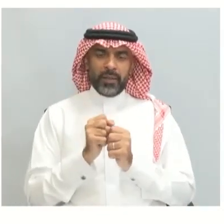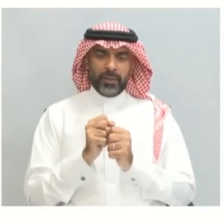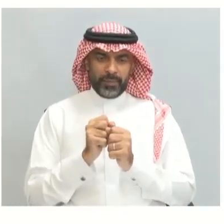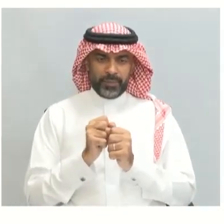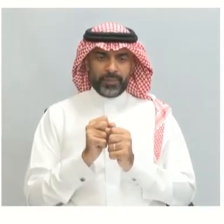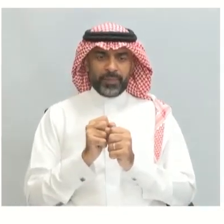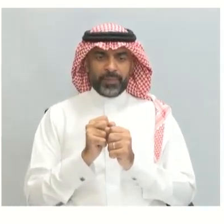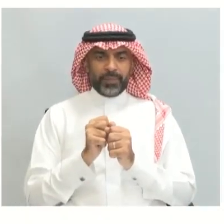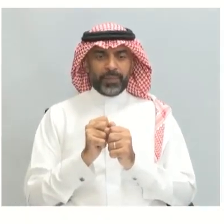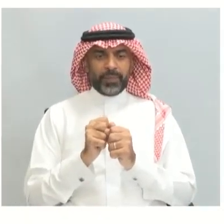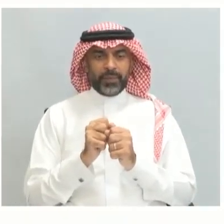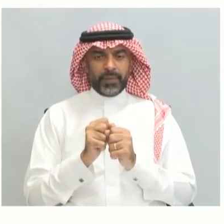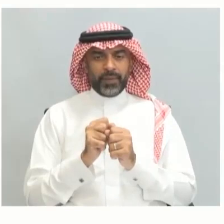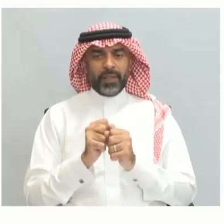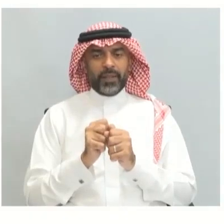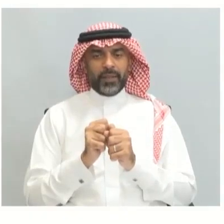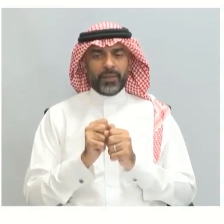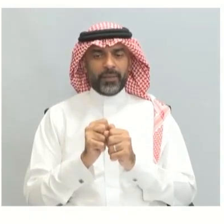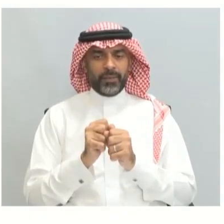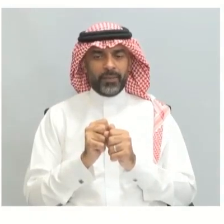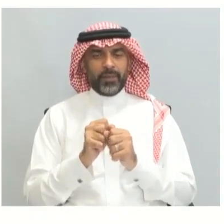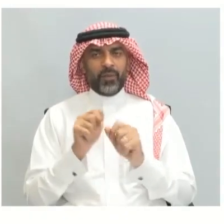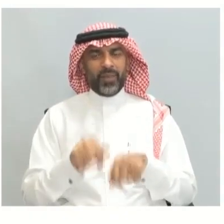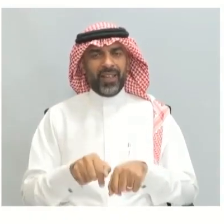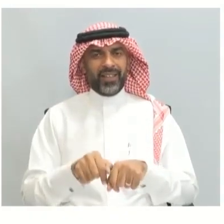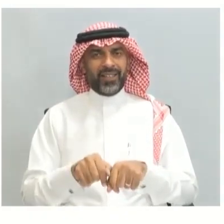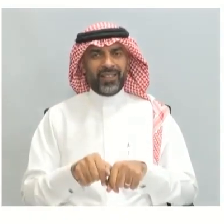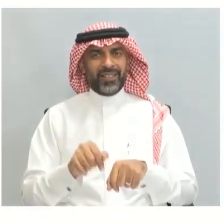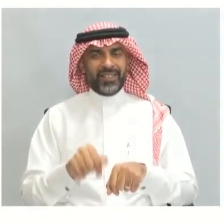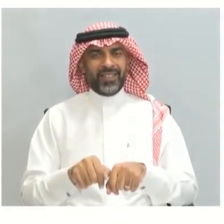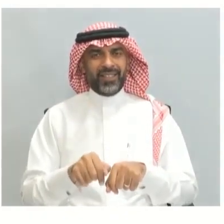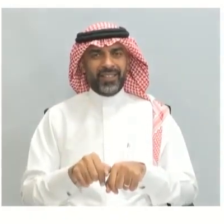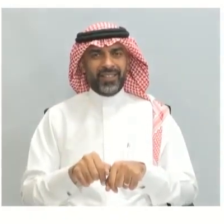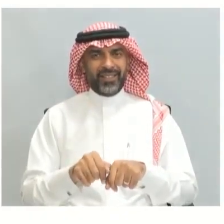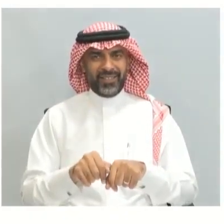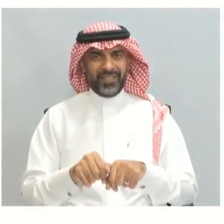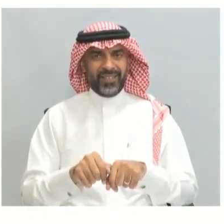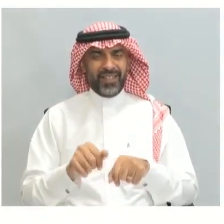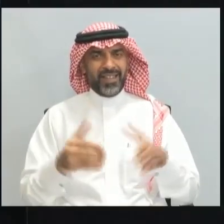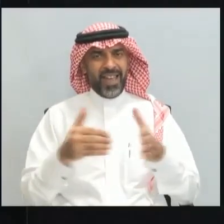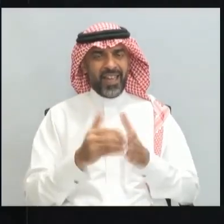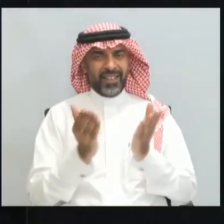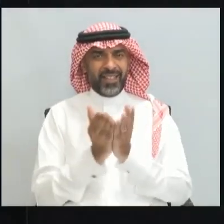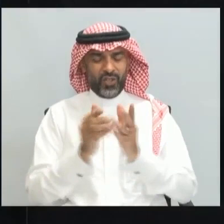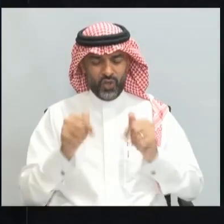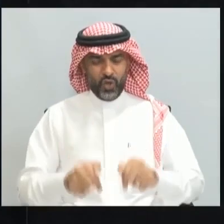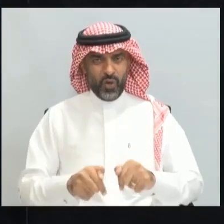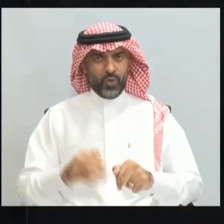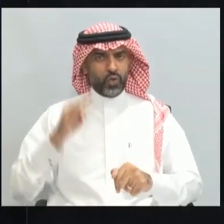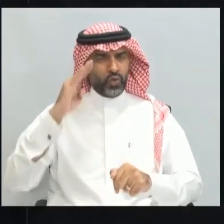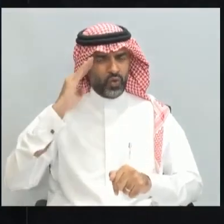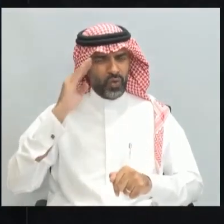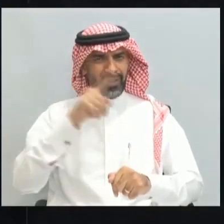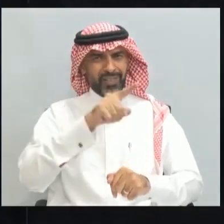بالاستفاده التامه من الخرائط وبذلك ابنائي وبناتي الطلاب ننهي درسنا لهذا اليوم